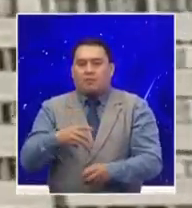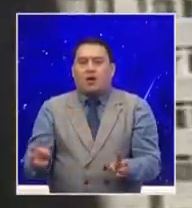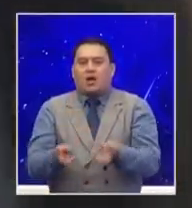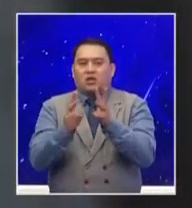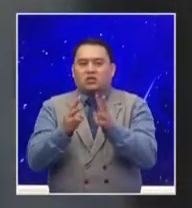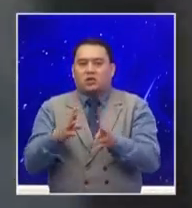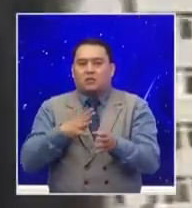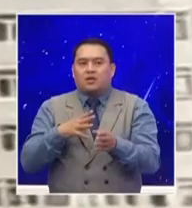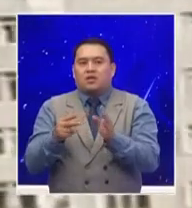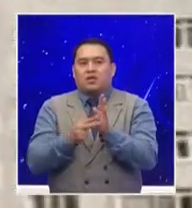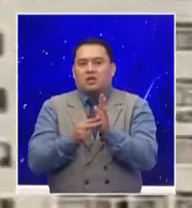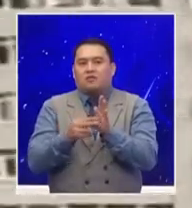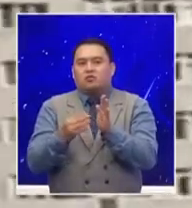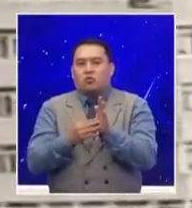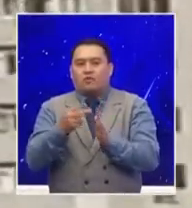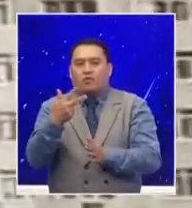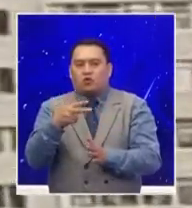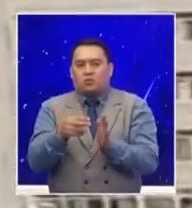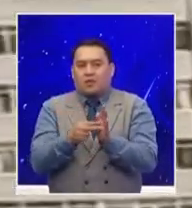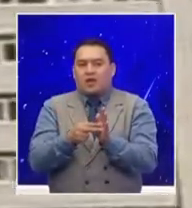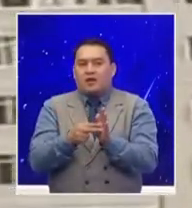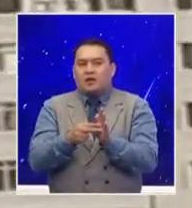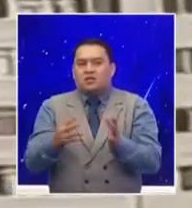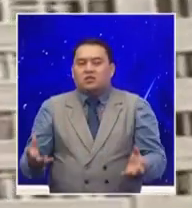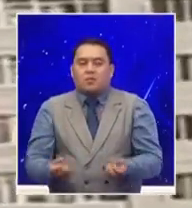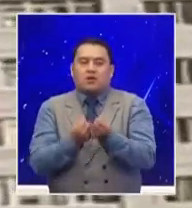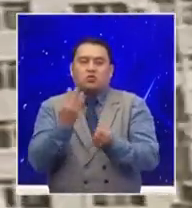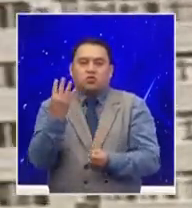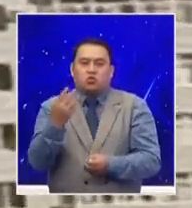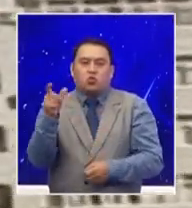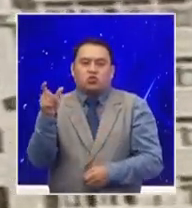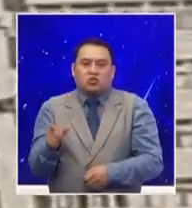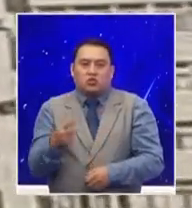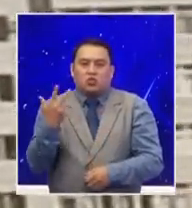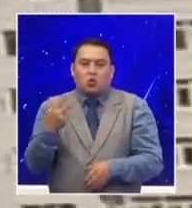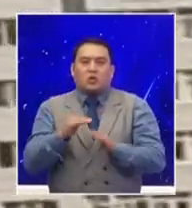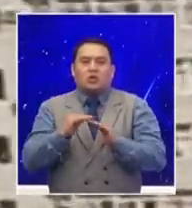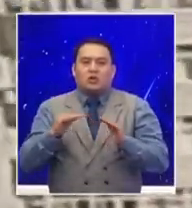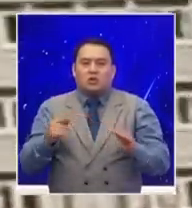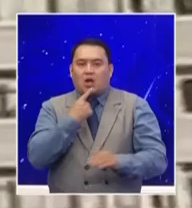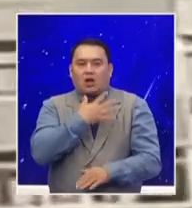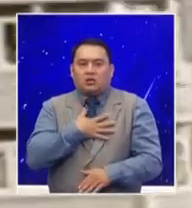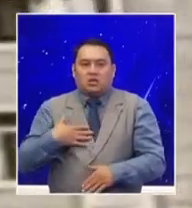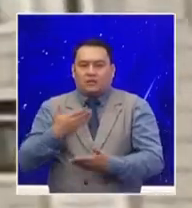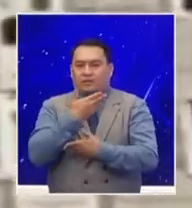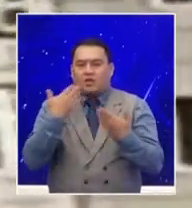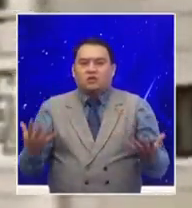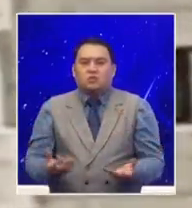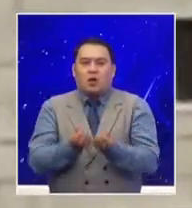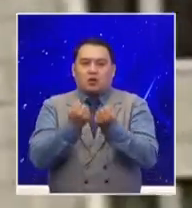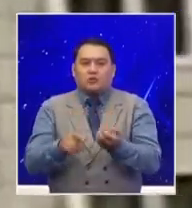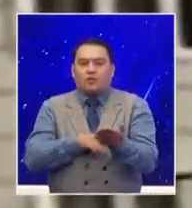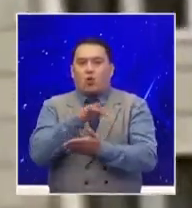был ликвидирован в 9:48. Один из пожарных спас 4 человек, трое из них дети. Жертв нет. Спасенные